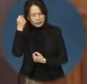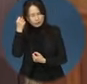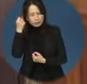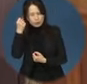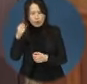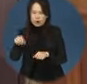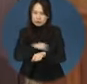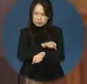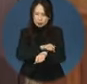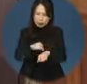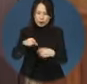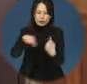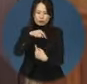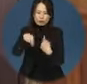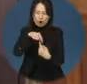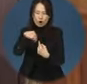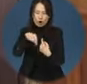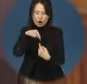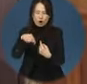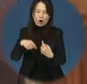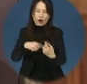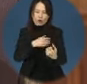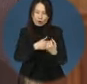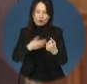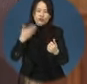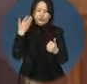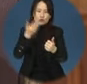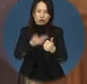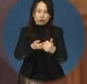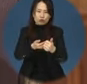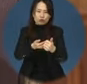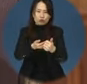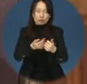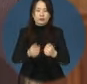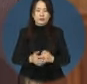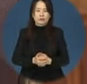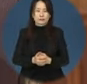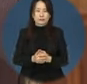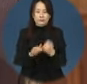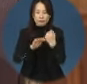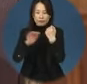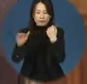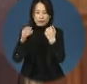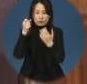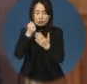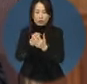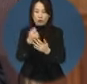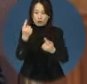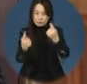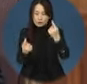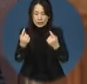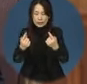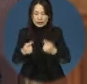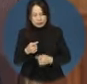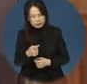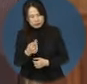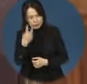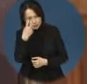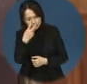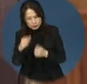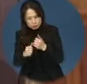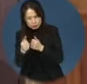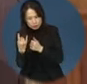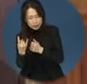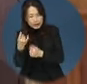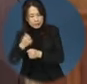특례로 운영할 수 있는 제어 역시 이번에 만들어놨는데 걔는 어떤 기준을 정하기 보다는 예 심의위원 을 만들어서 여러 가지